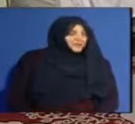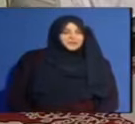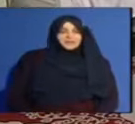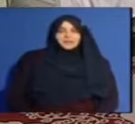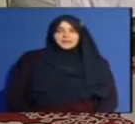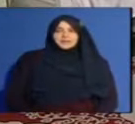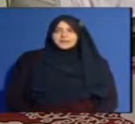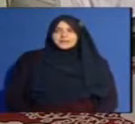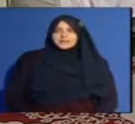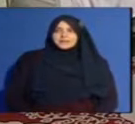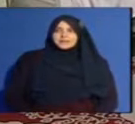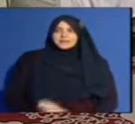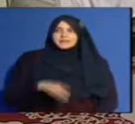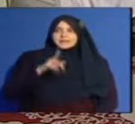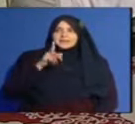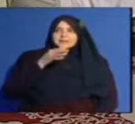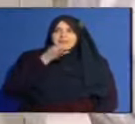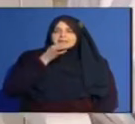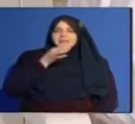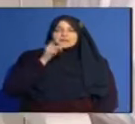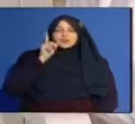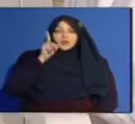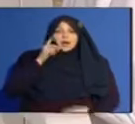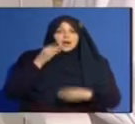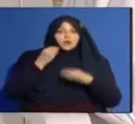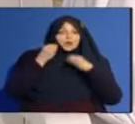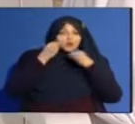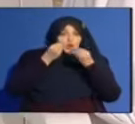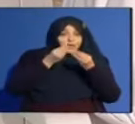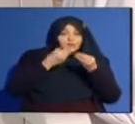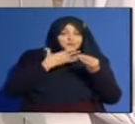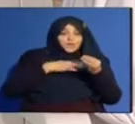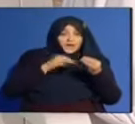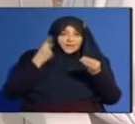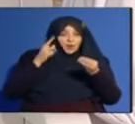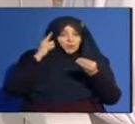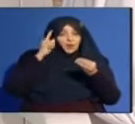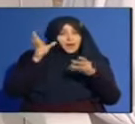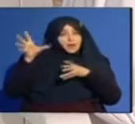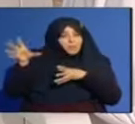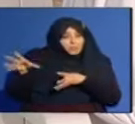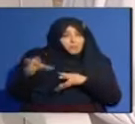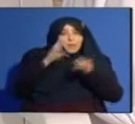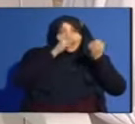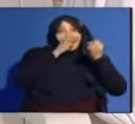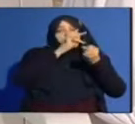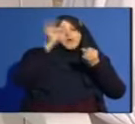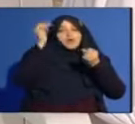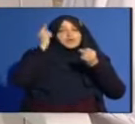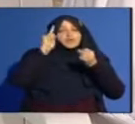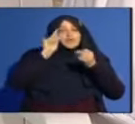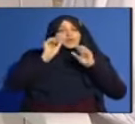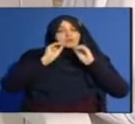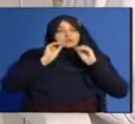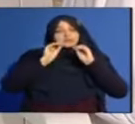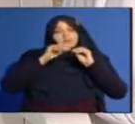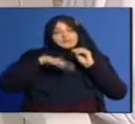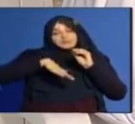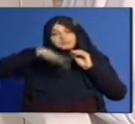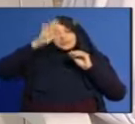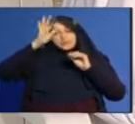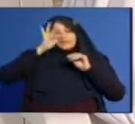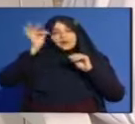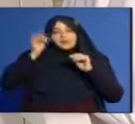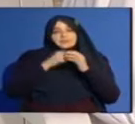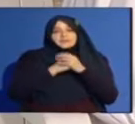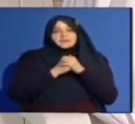أنت عطيتها عطيتي لها بنتك باش تربيها في فرنسا. هي عطيتها هذا مدة 4 سنين، على أساس تديها